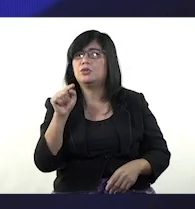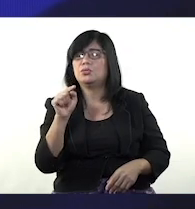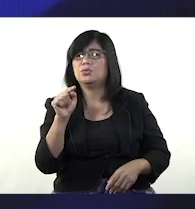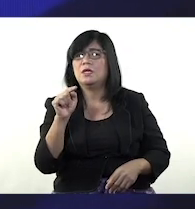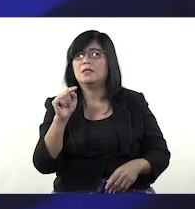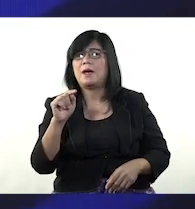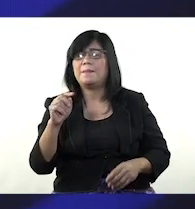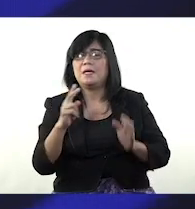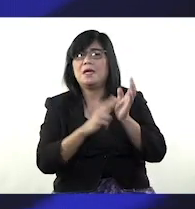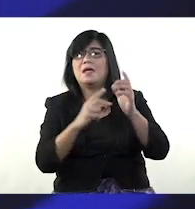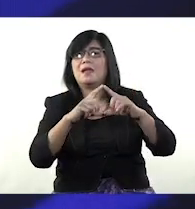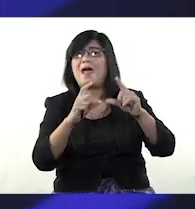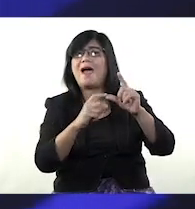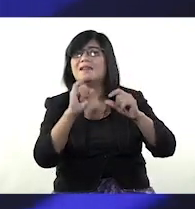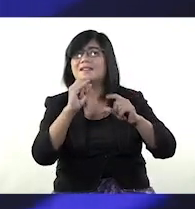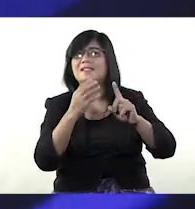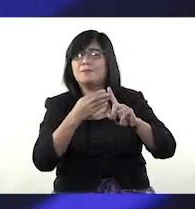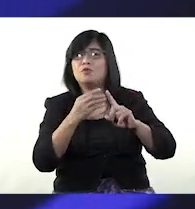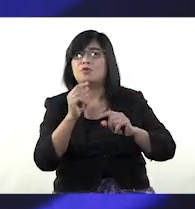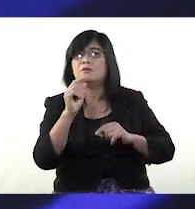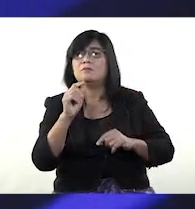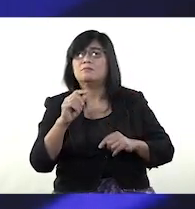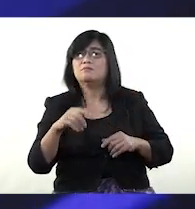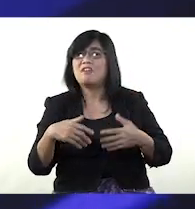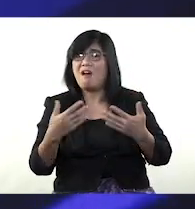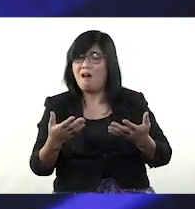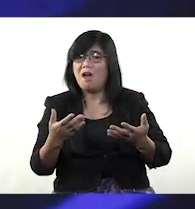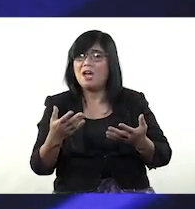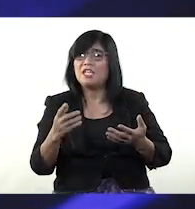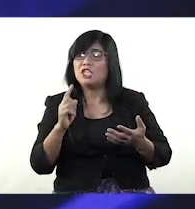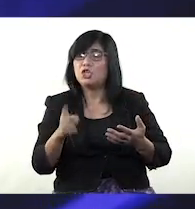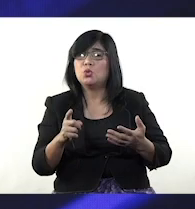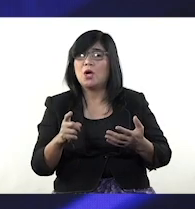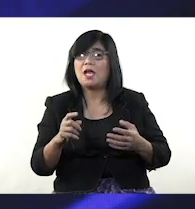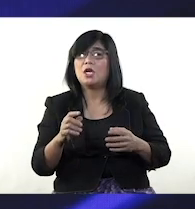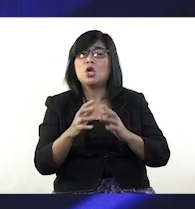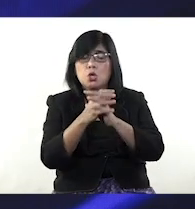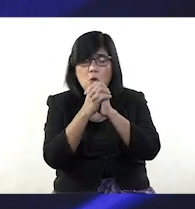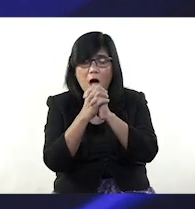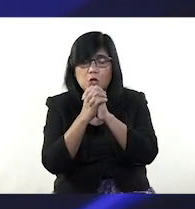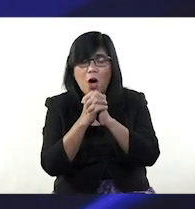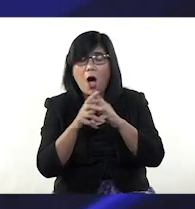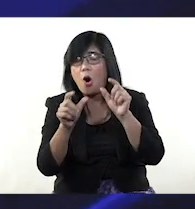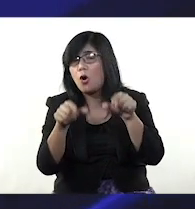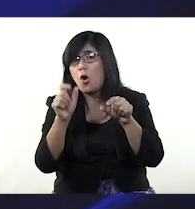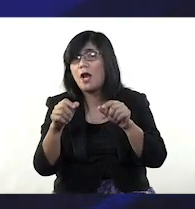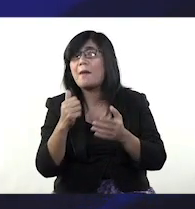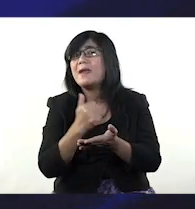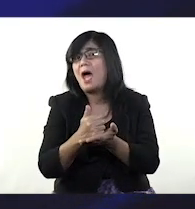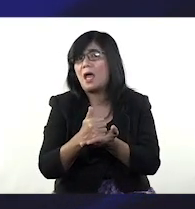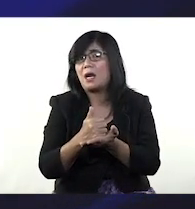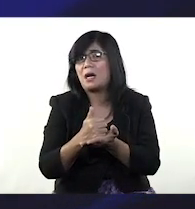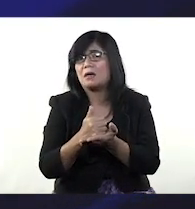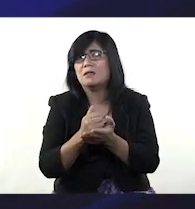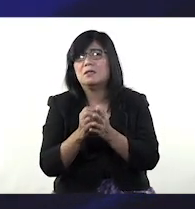Hai tapi nasib suatu bangsa ditentukan oleh doa orang benar pertanyaannya Sudahkah kita berdoa agar dan Tuhan berkati bangsa